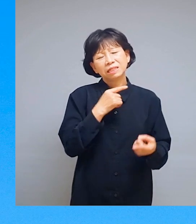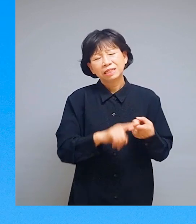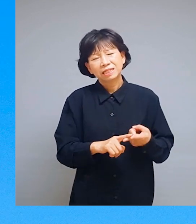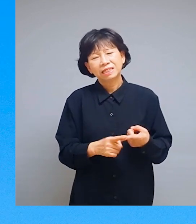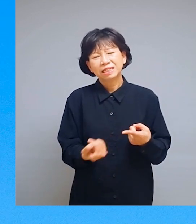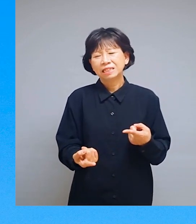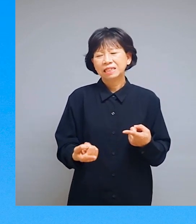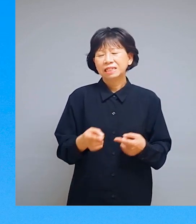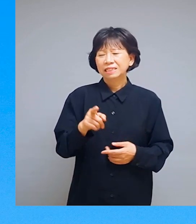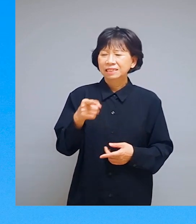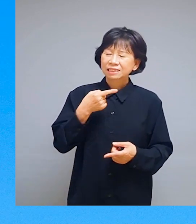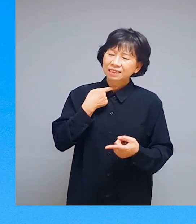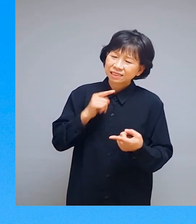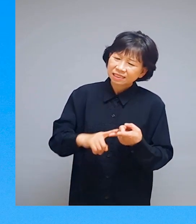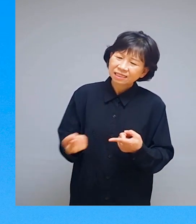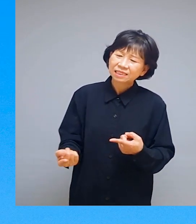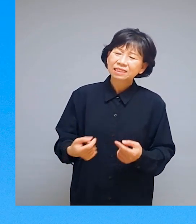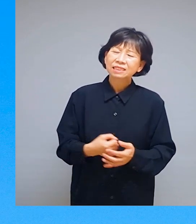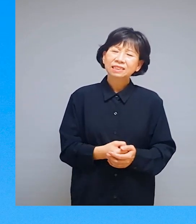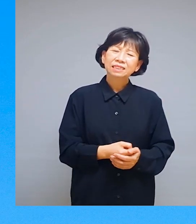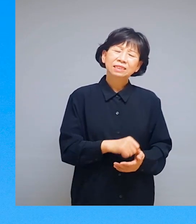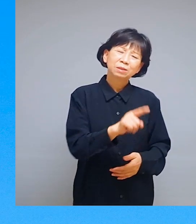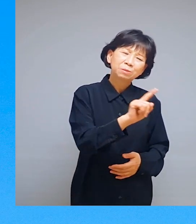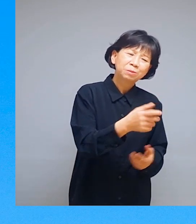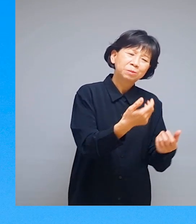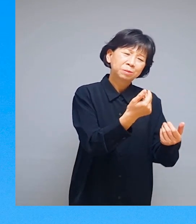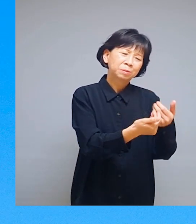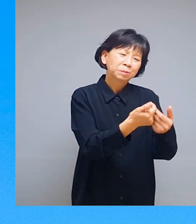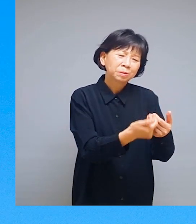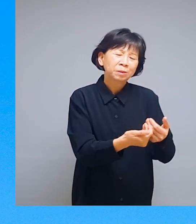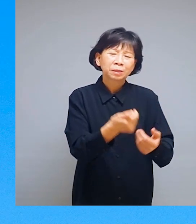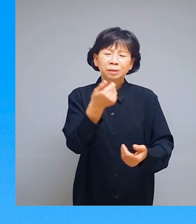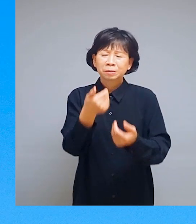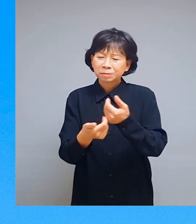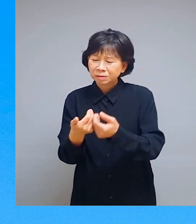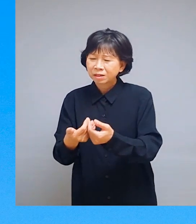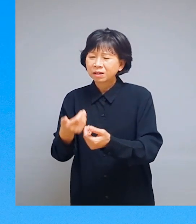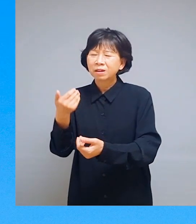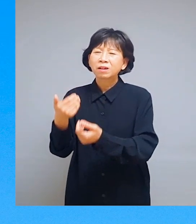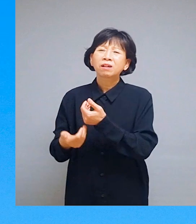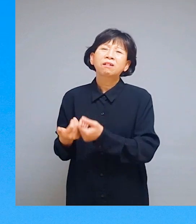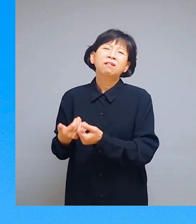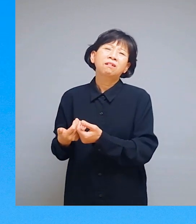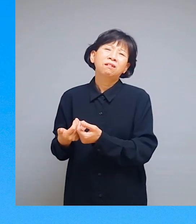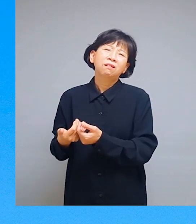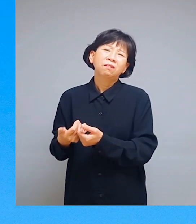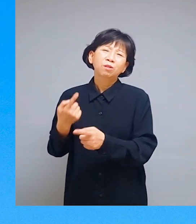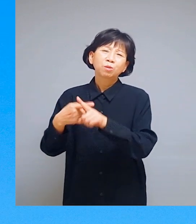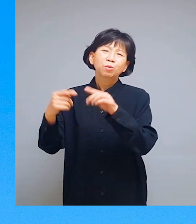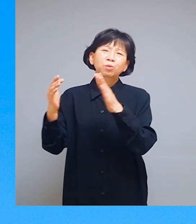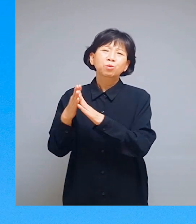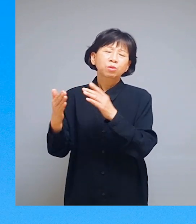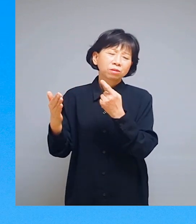다 꼴보기 싫은 거죠. 이 교회 다녔던 분들이 많은 분들이 교회를 떠났어요.